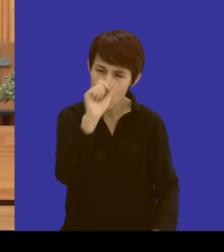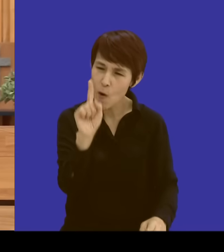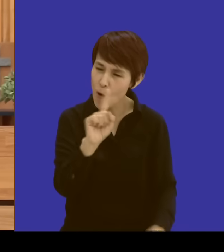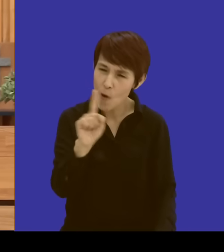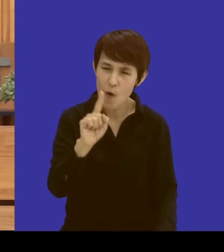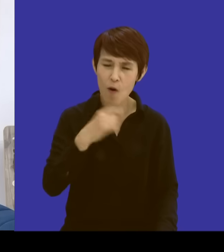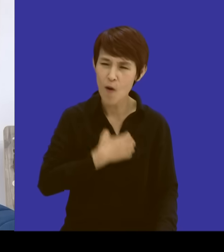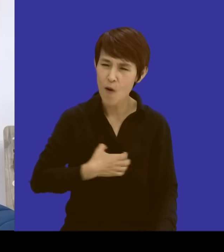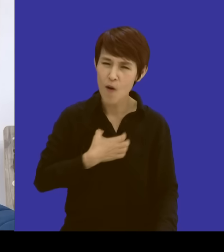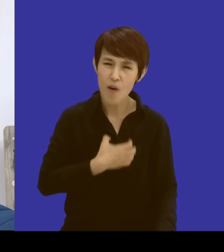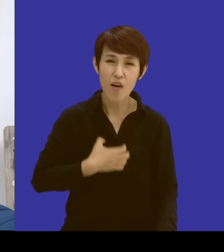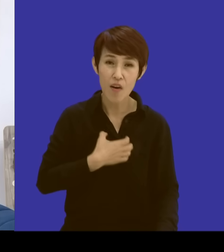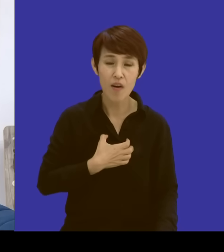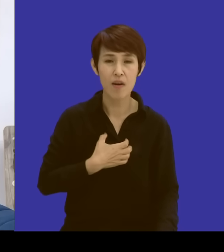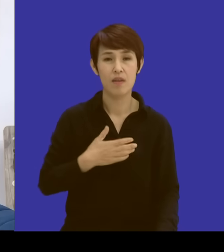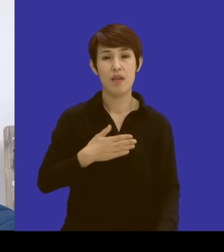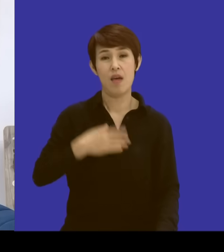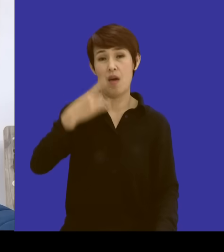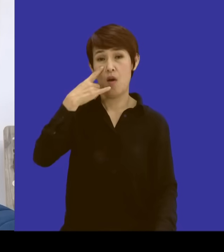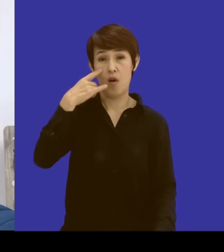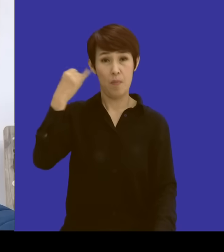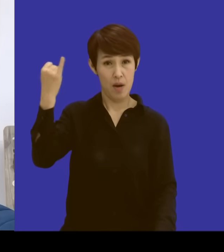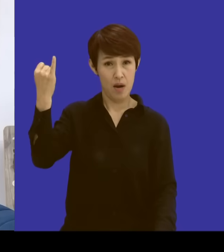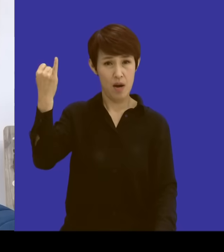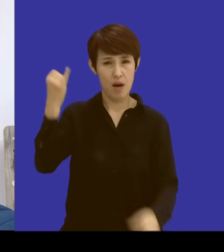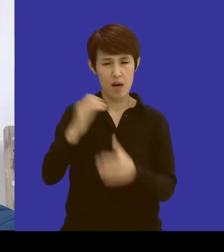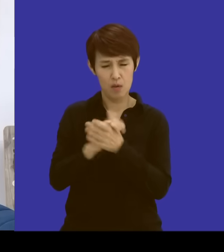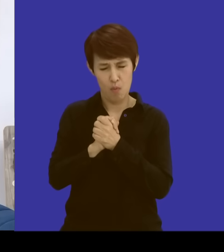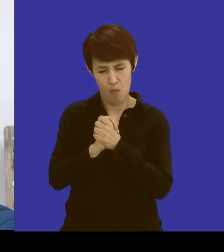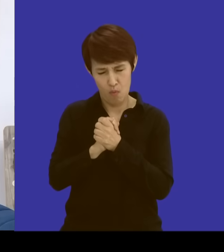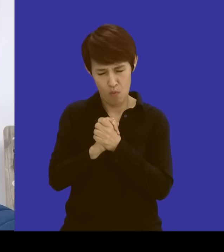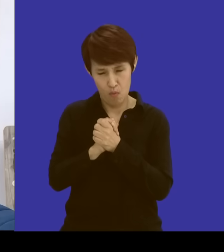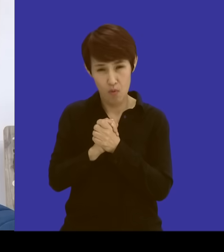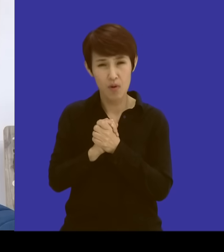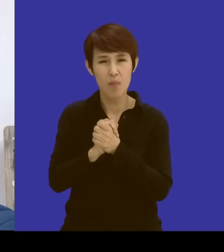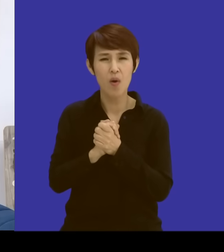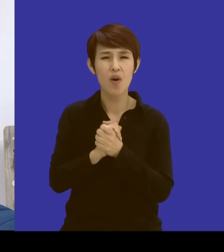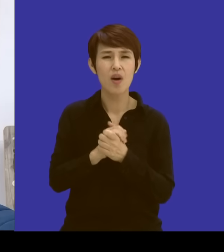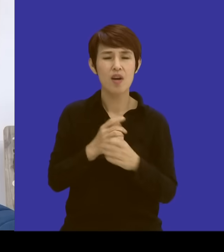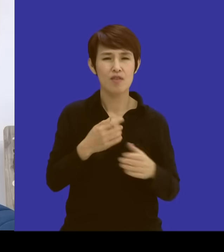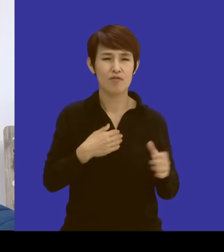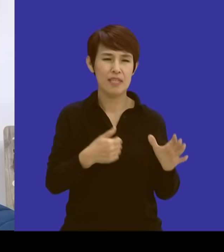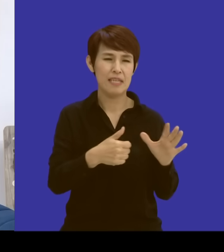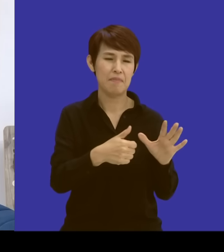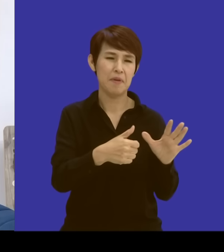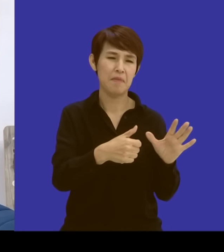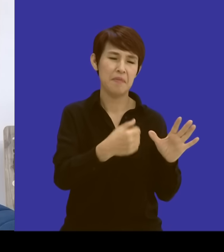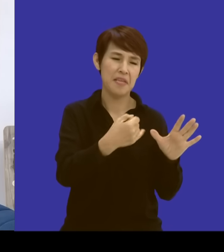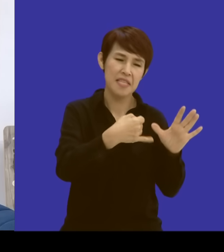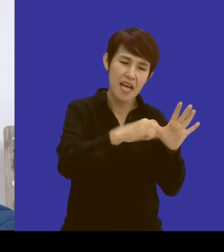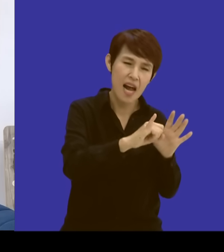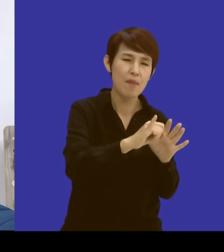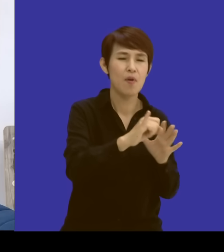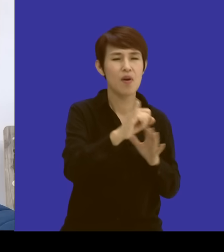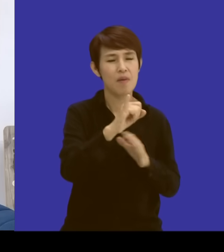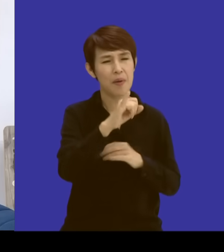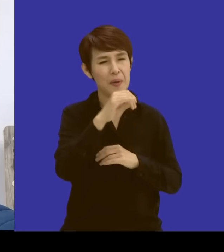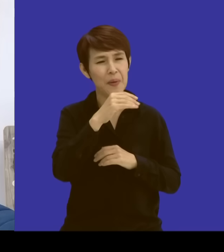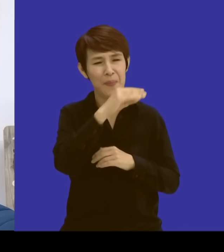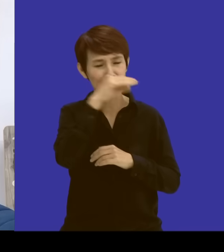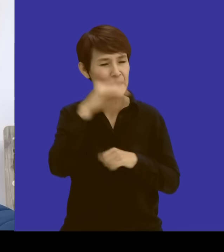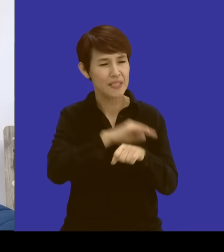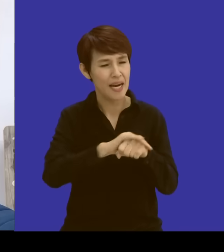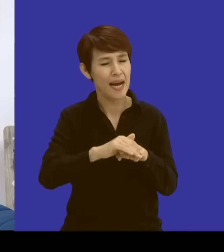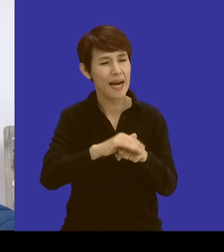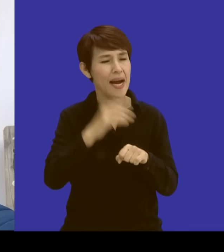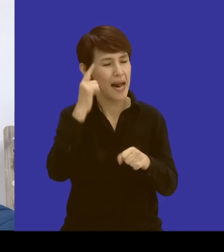제가 생각해 보니까 어머니는 저는 어머니가 그렇게 기도하시는 레파토리 있잖아요. 우리 신실이 뭐 에스더와 같이 예, 뭐 예. 시온의 대로가